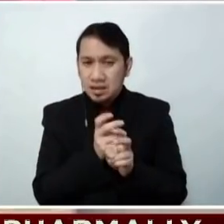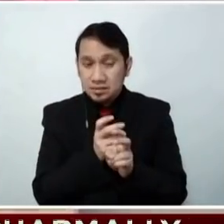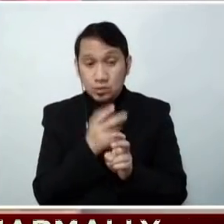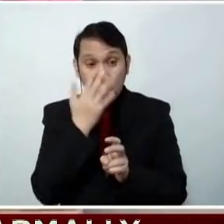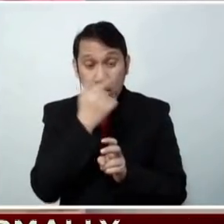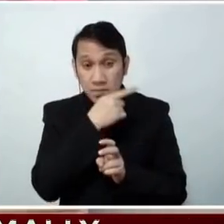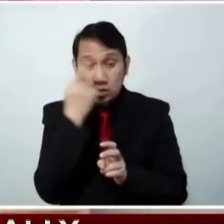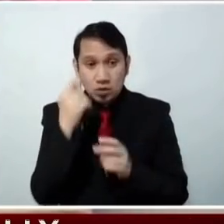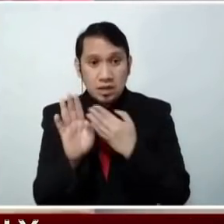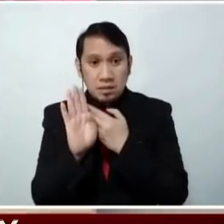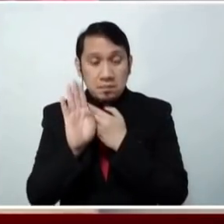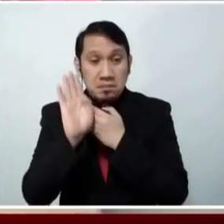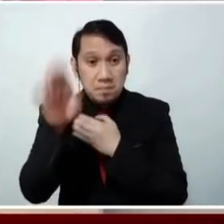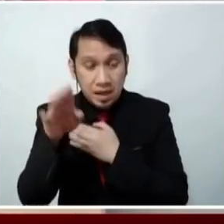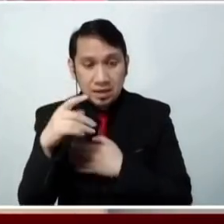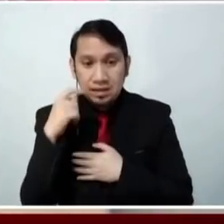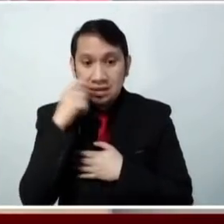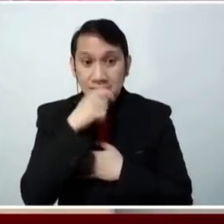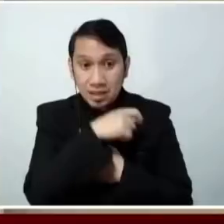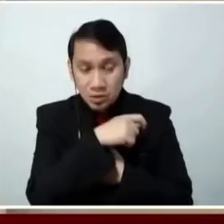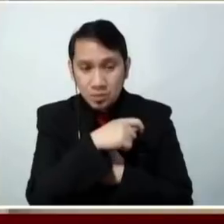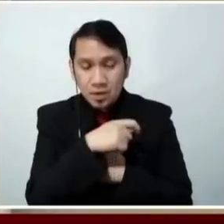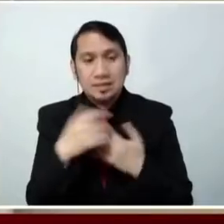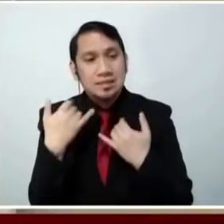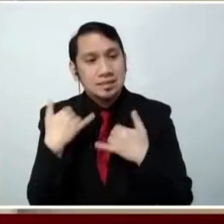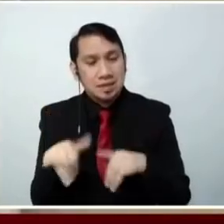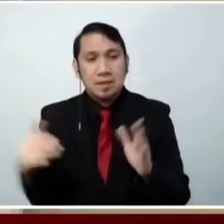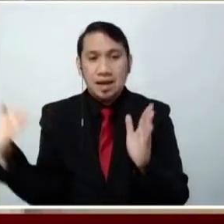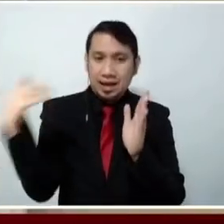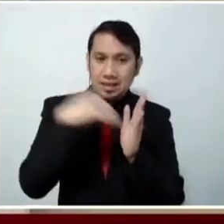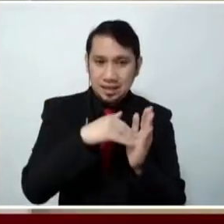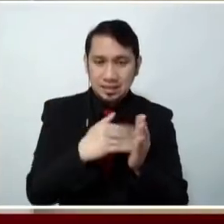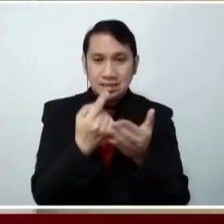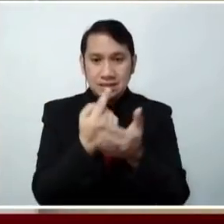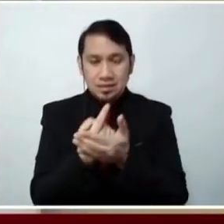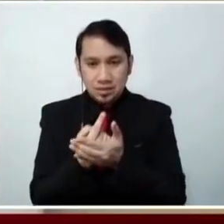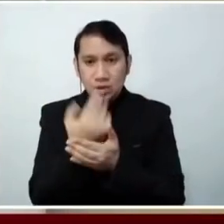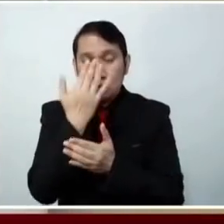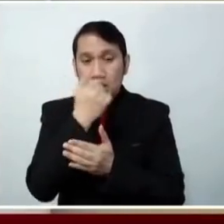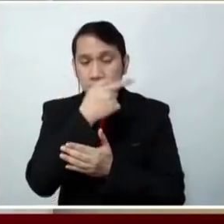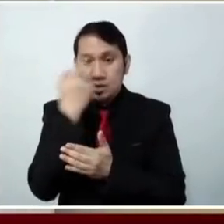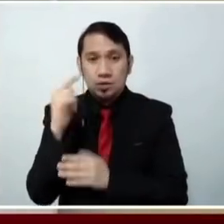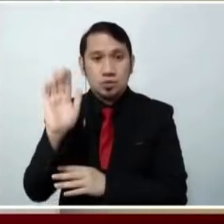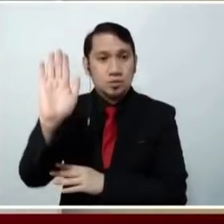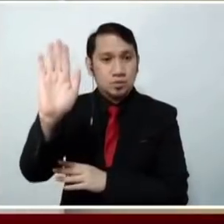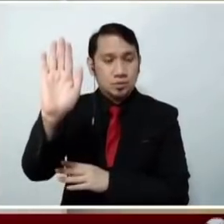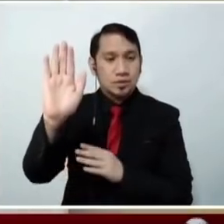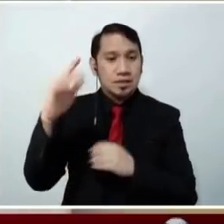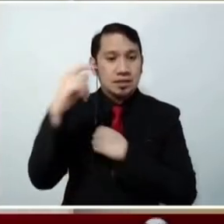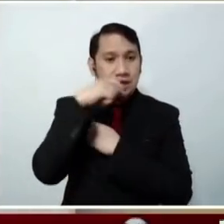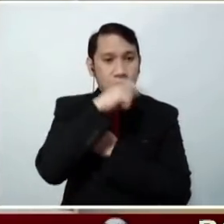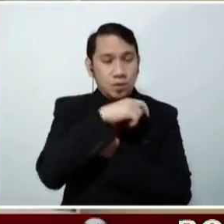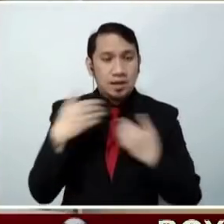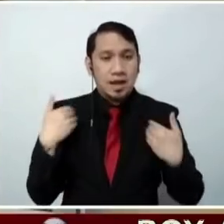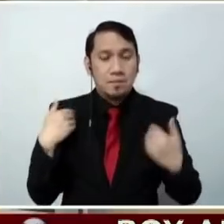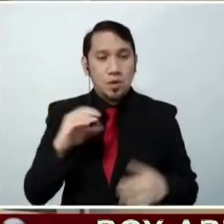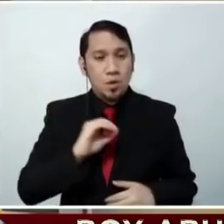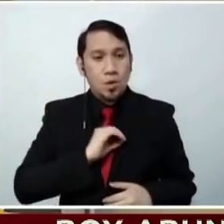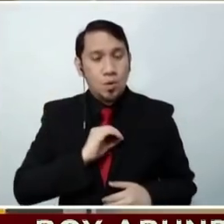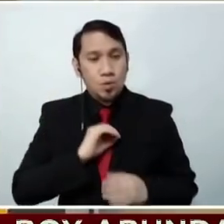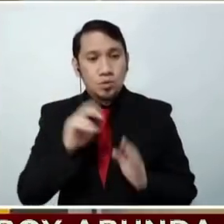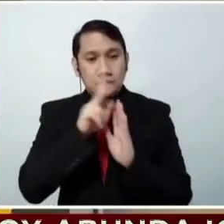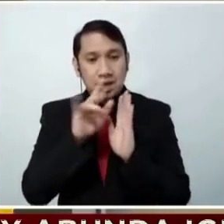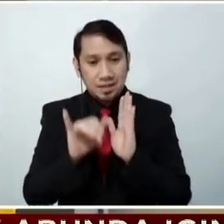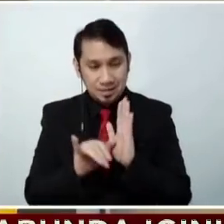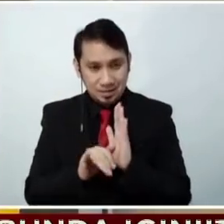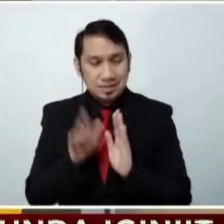sa Taiwan, kailangan pa ring mag-quarantine dahil may sariling protocol din ang bansa kapag nagpunta ang isang